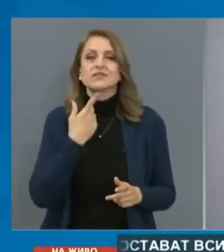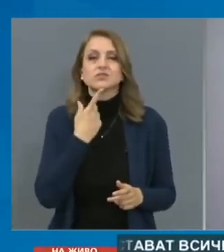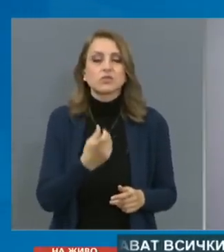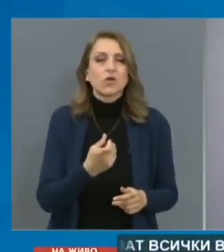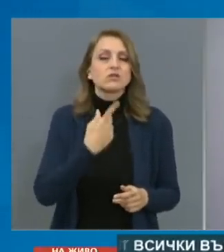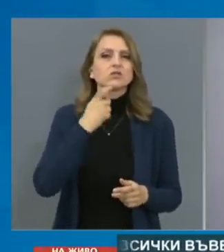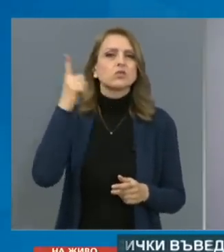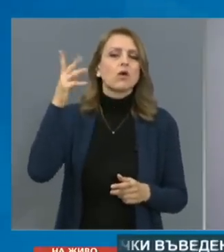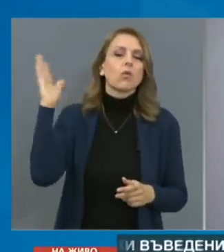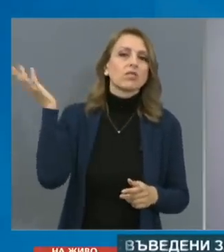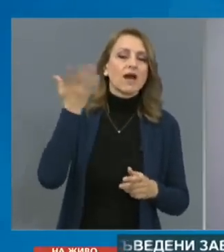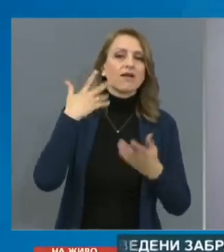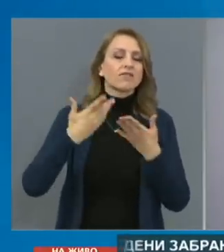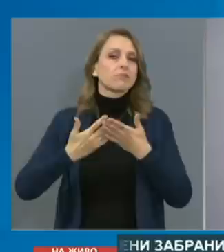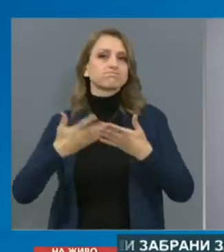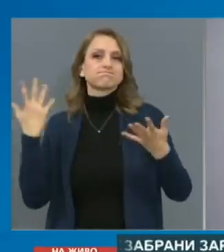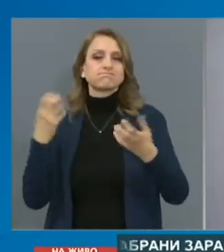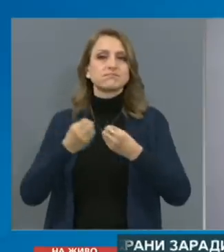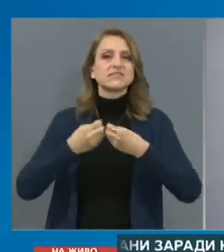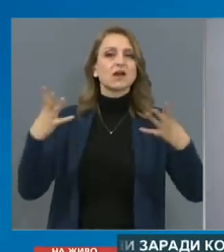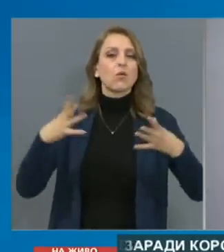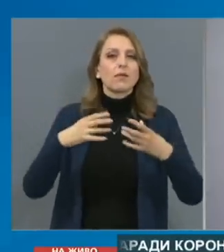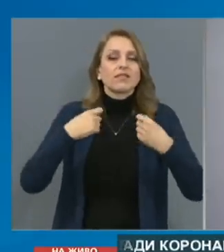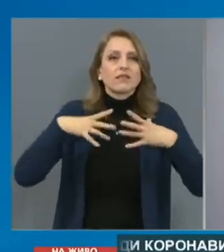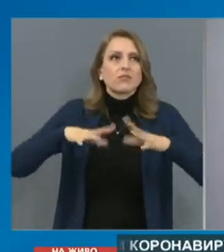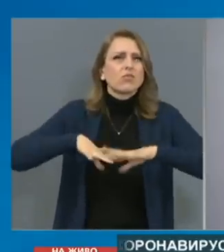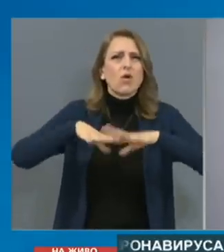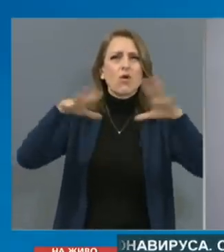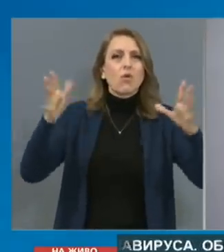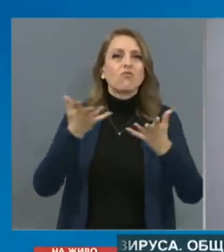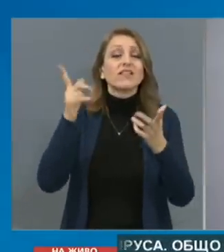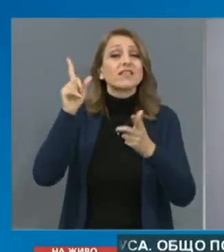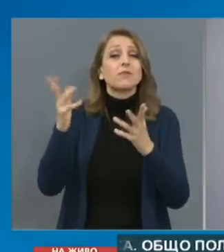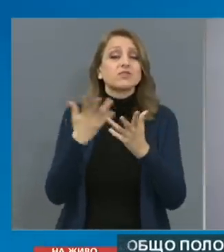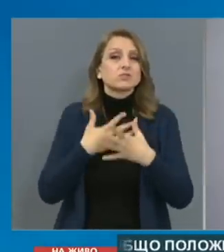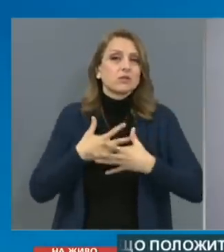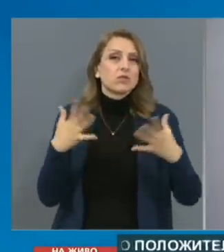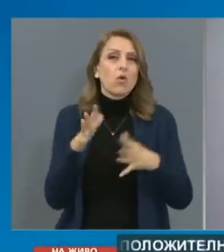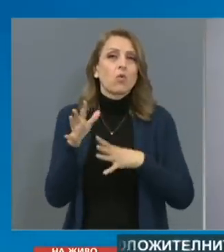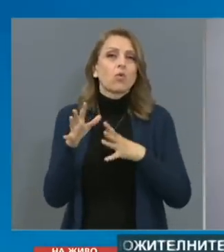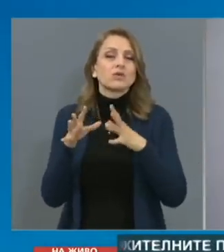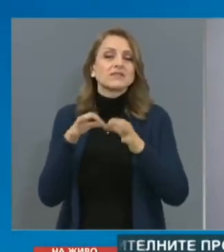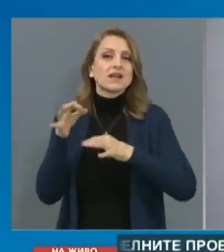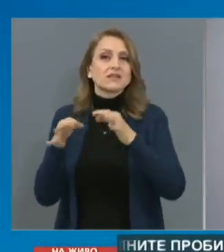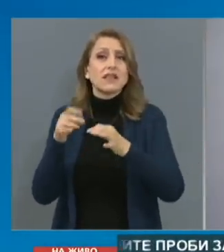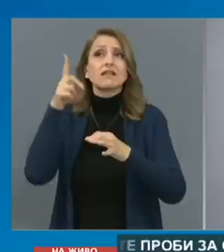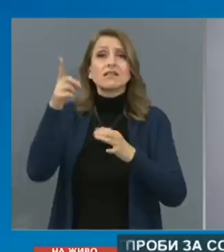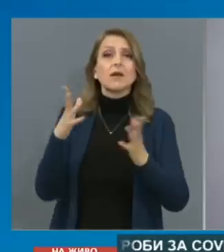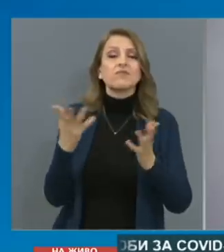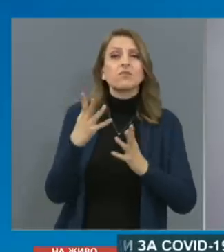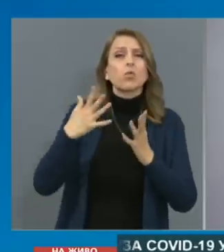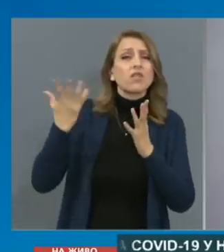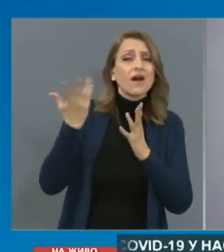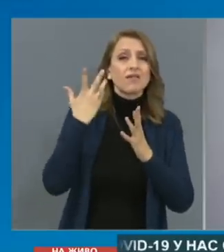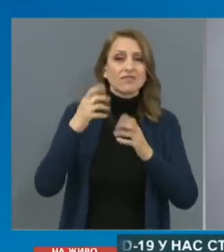загубени връзките в епидемиологичните вериги, и отдавна капацитета на лабораториите вече е